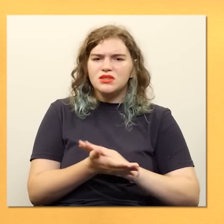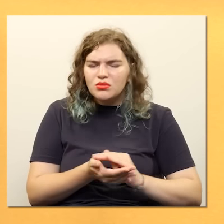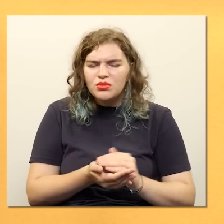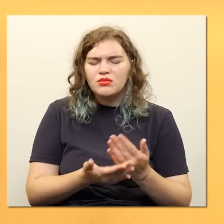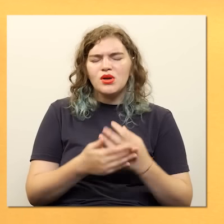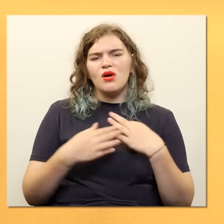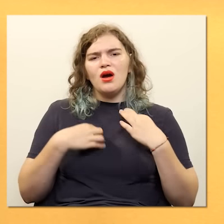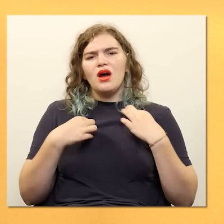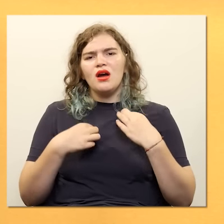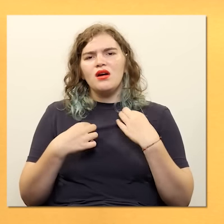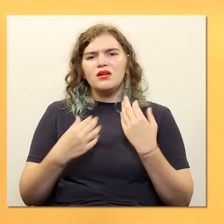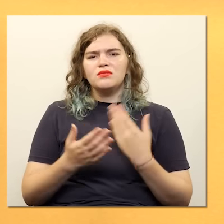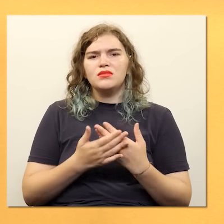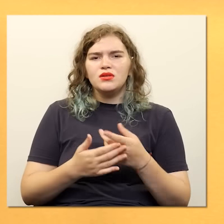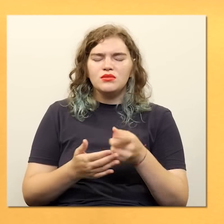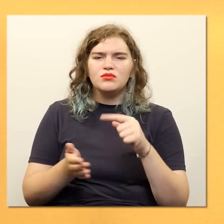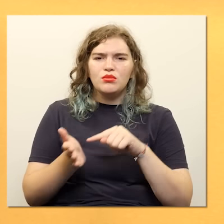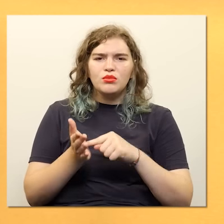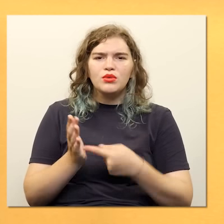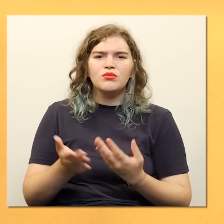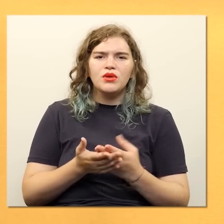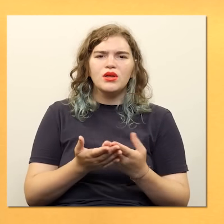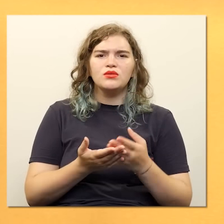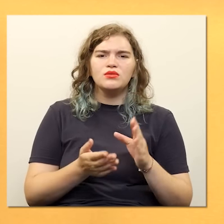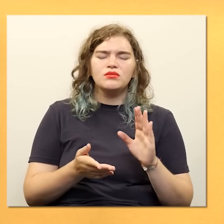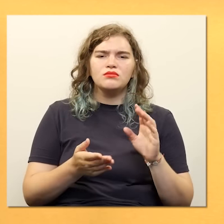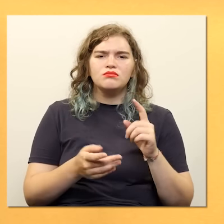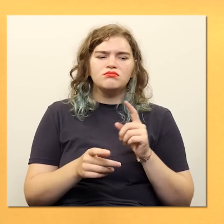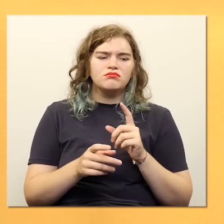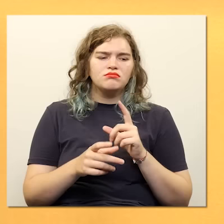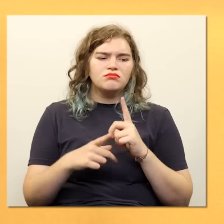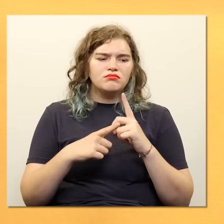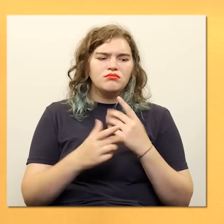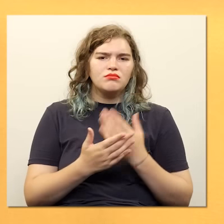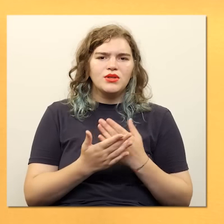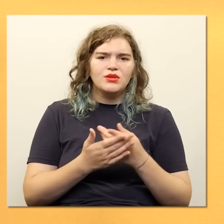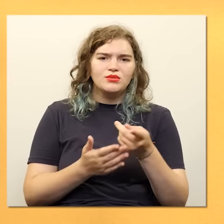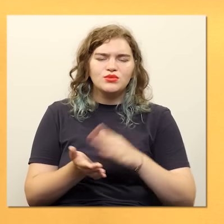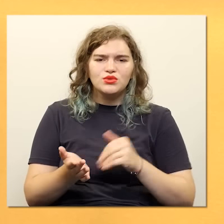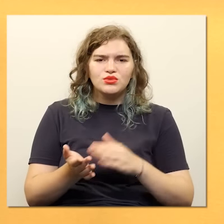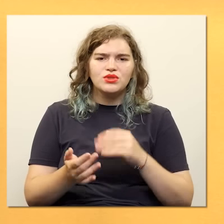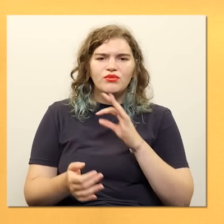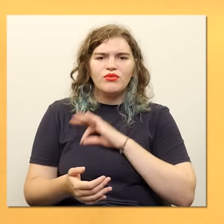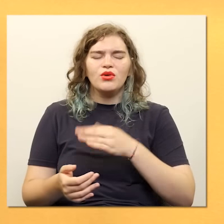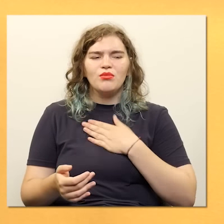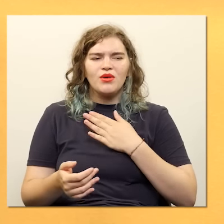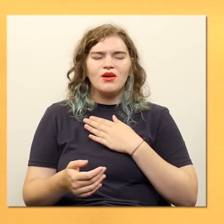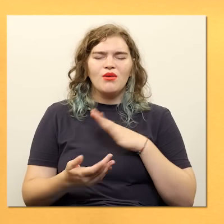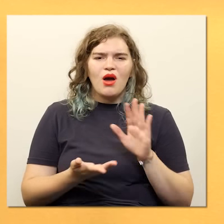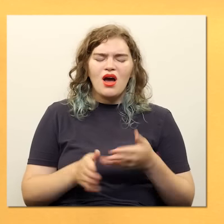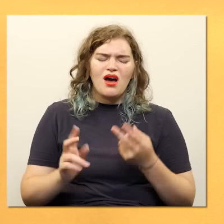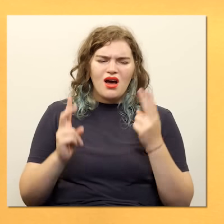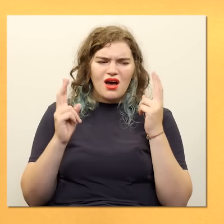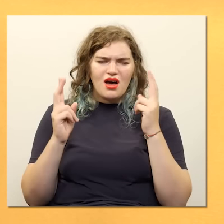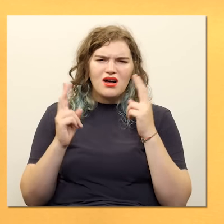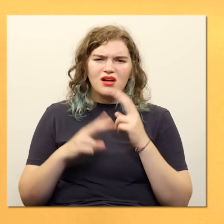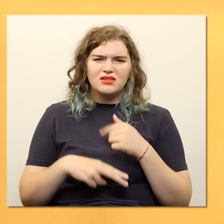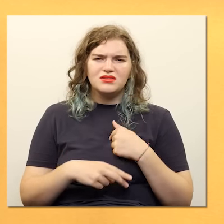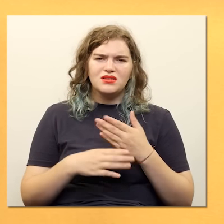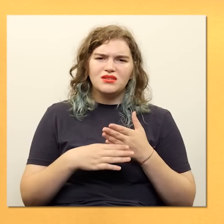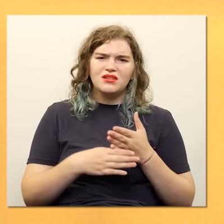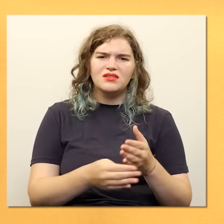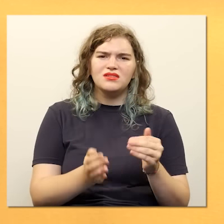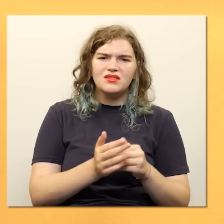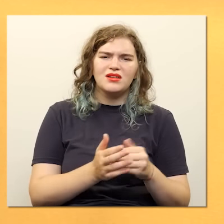detergent, și asta a fost punctul de plecare în slujire a fiului dumneavoastră. A fiului meu. Ce frumos. Deci